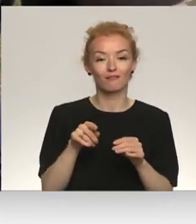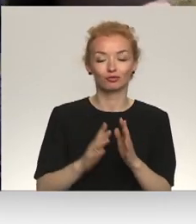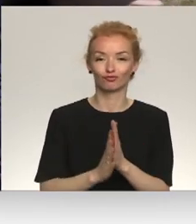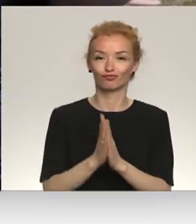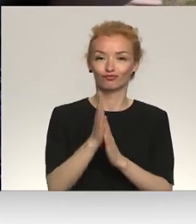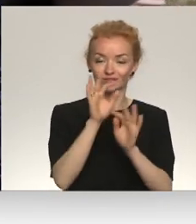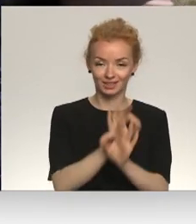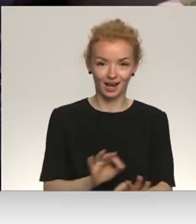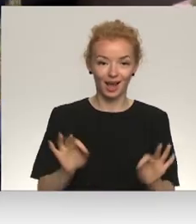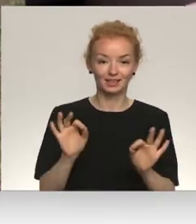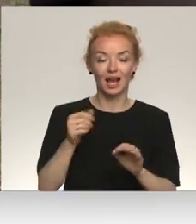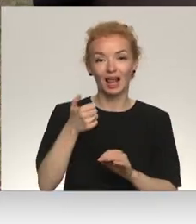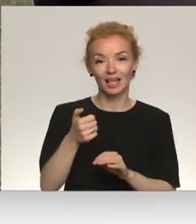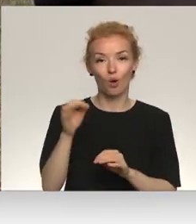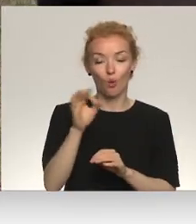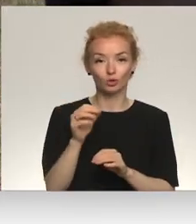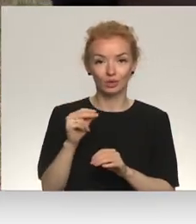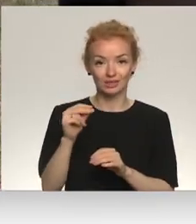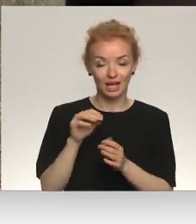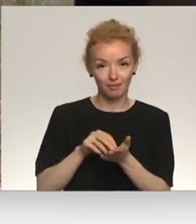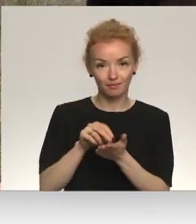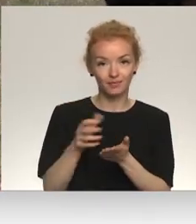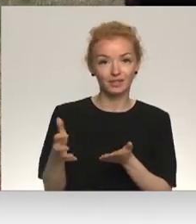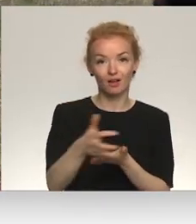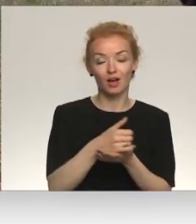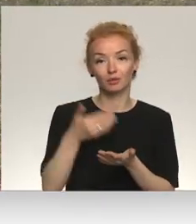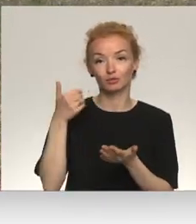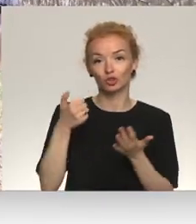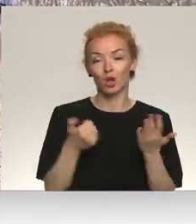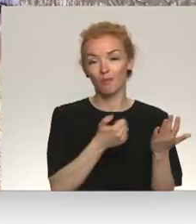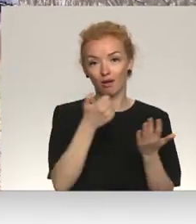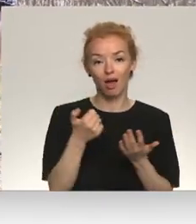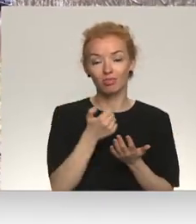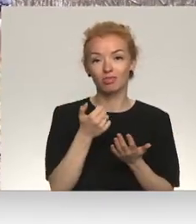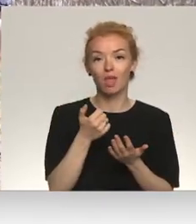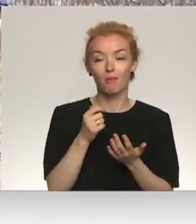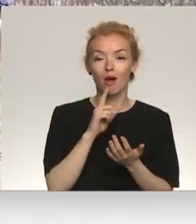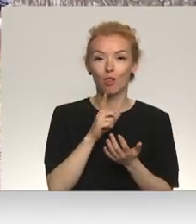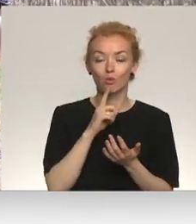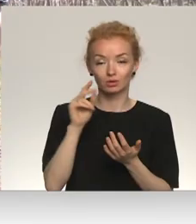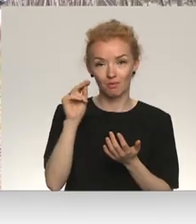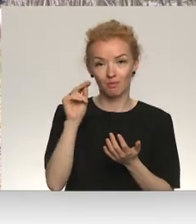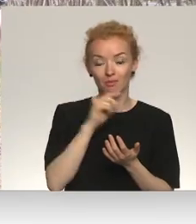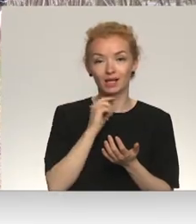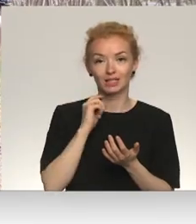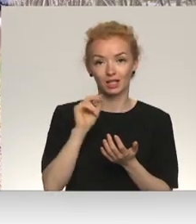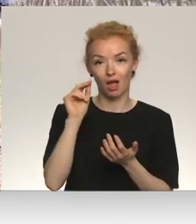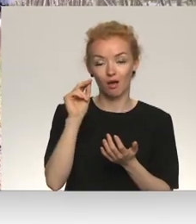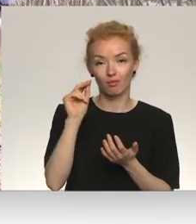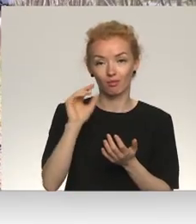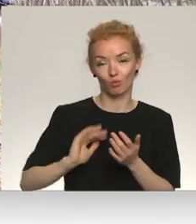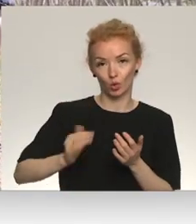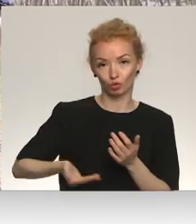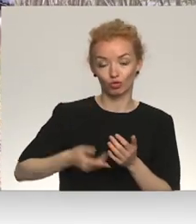dišu. Glika ozola zīles salasītas pirms 6 gadiem pie Alūksnes mācītāja Muižas un no 15 kilogramiem